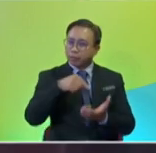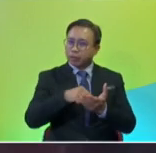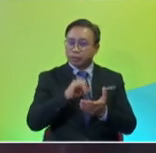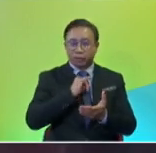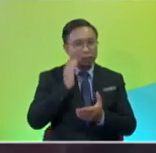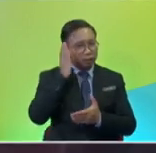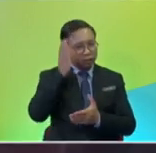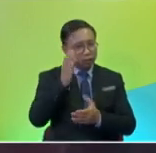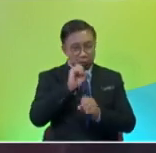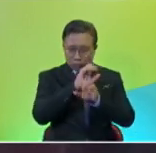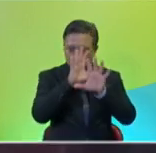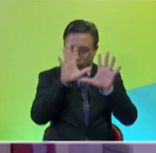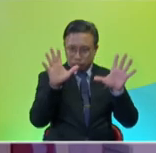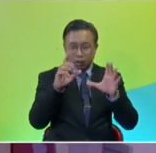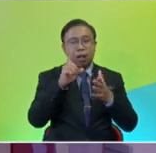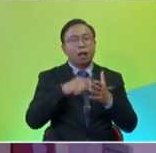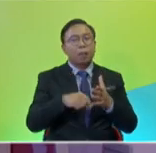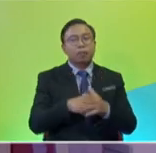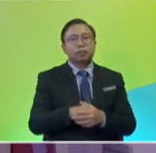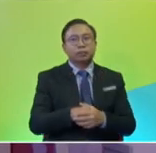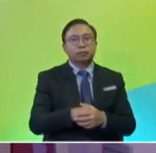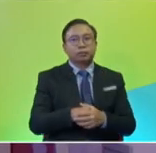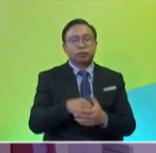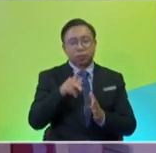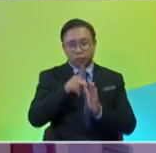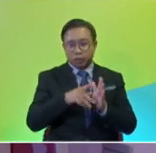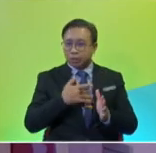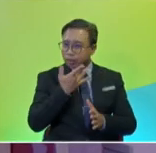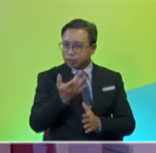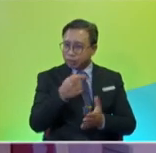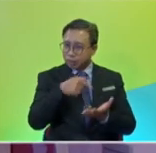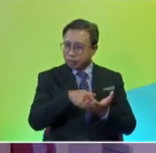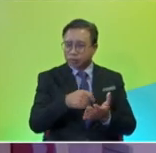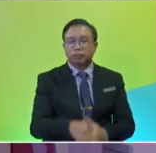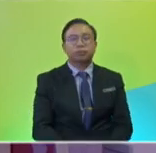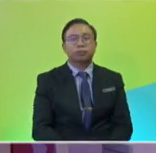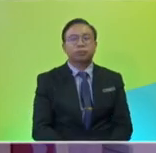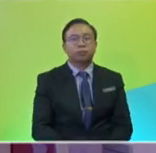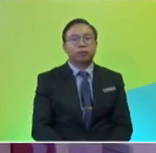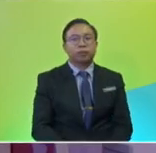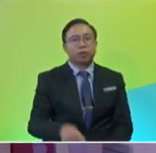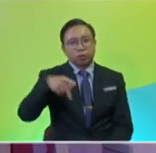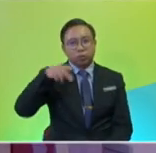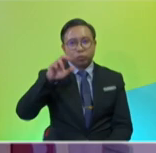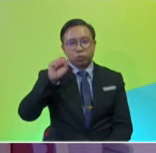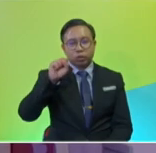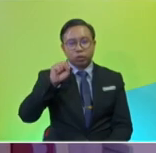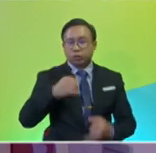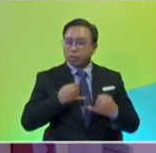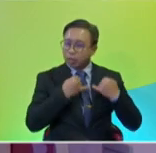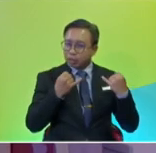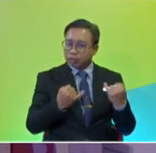akan menerangkan apakah perasaan-perasaan yang berada di sini. Ya. Puas hati kita apabila